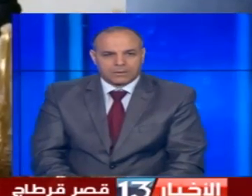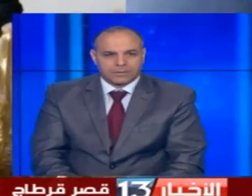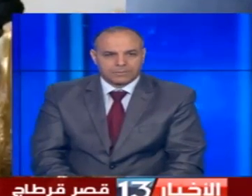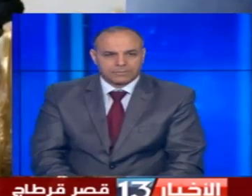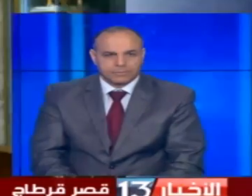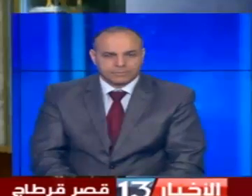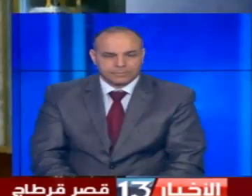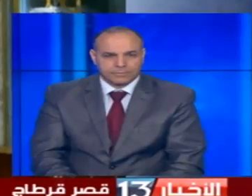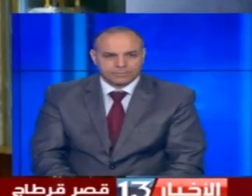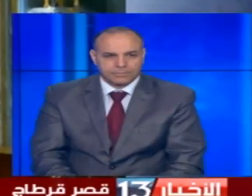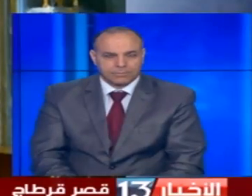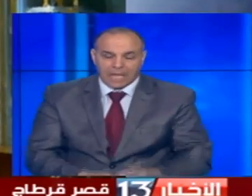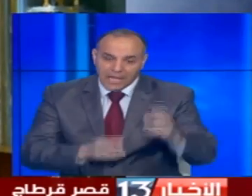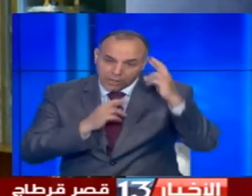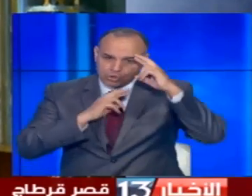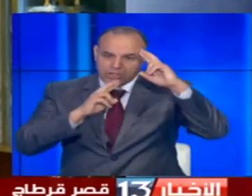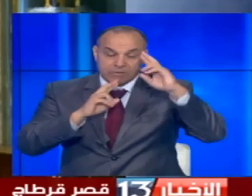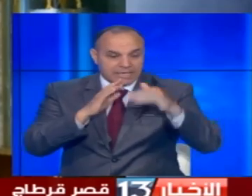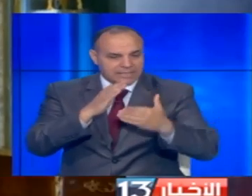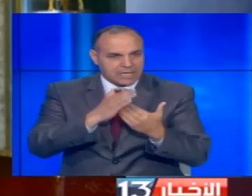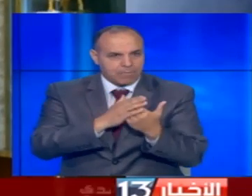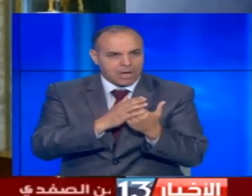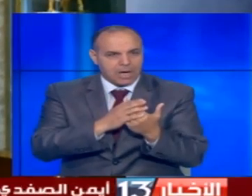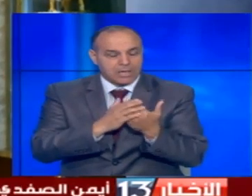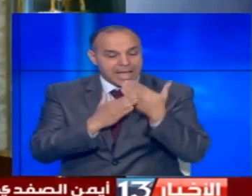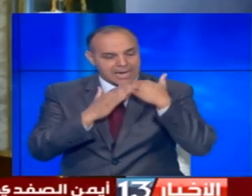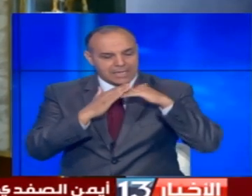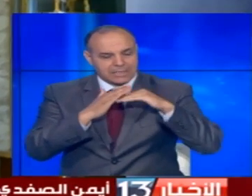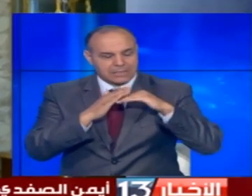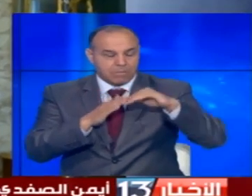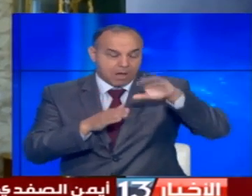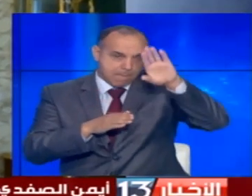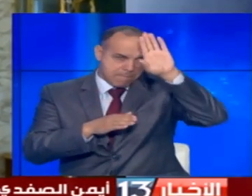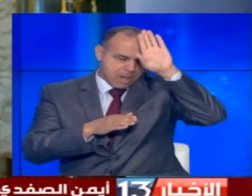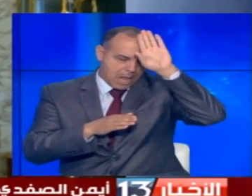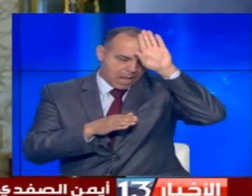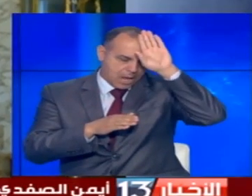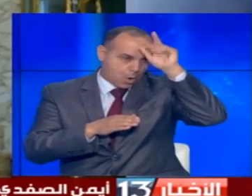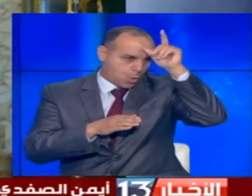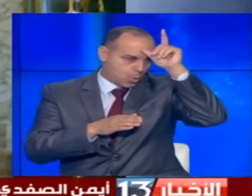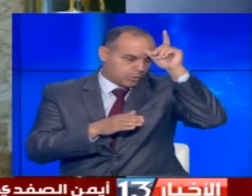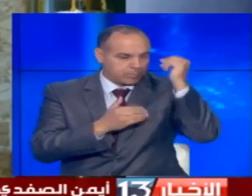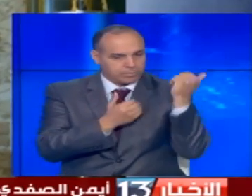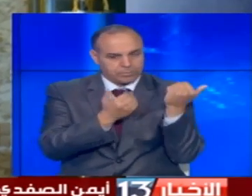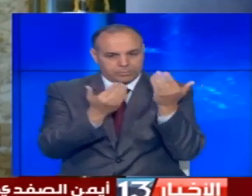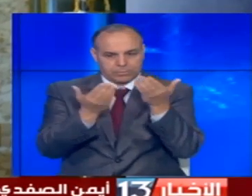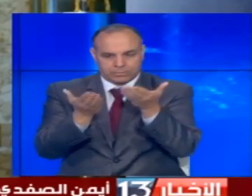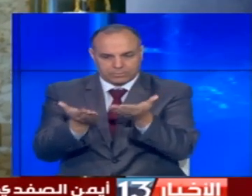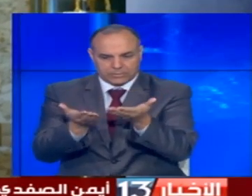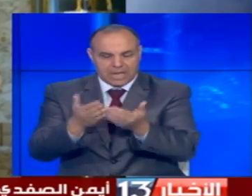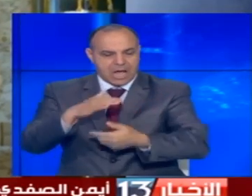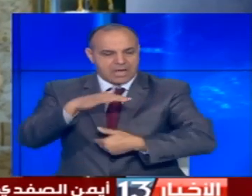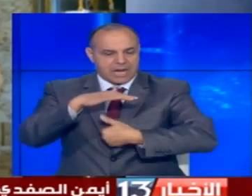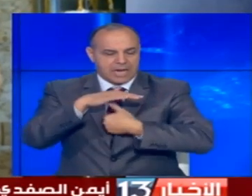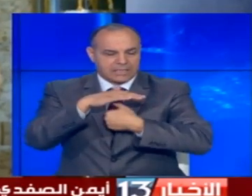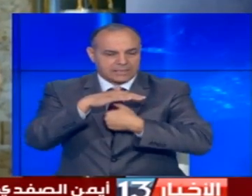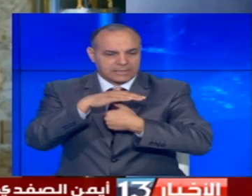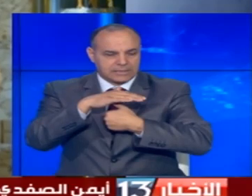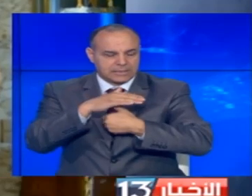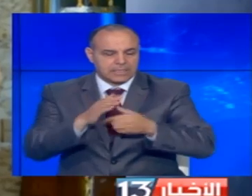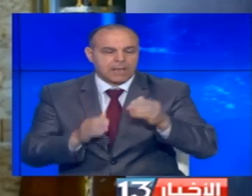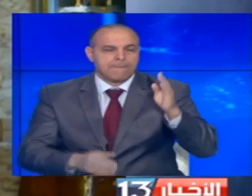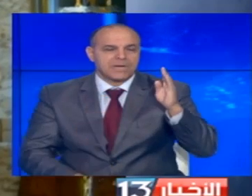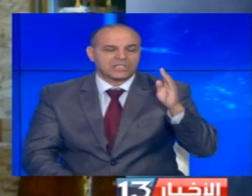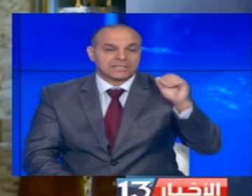الاخيره تشرفت هذا الصباح بنقل رساله من صاحب الجلاله الهاشميه الملك عبد الله الثاني بن الحسين الى فخامه الرئيس الباجي